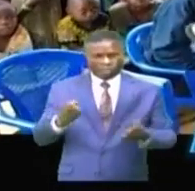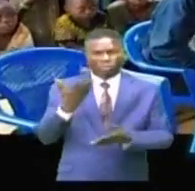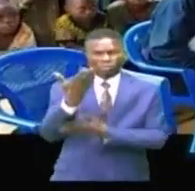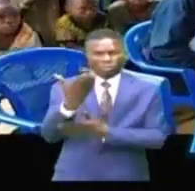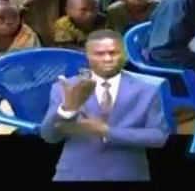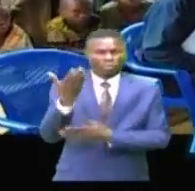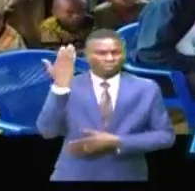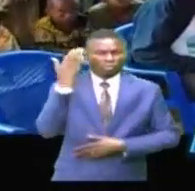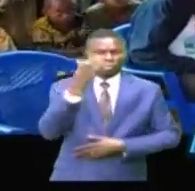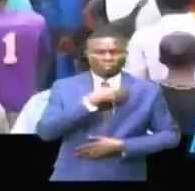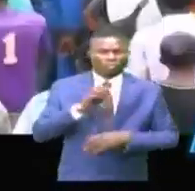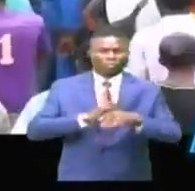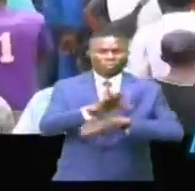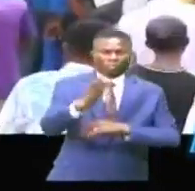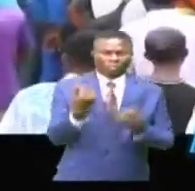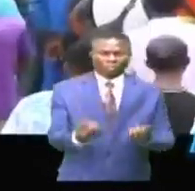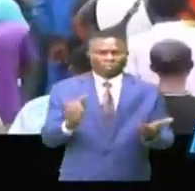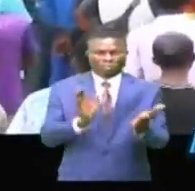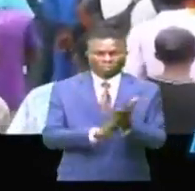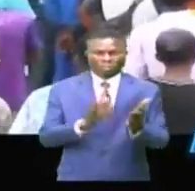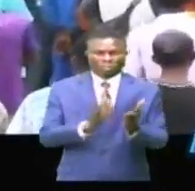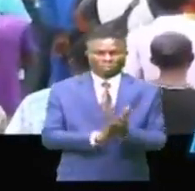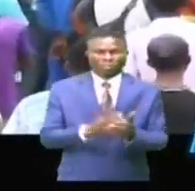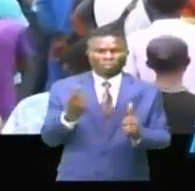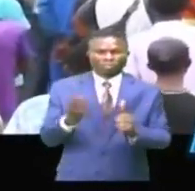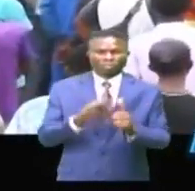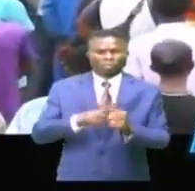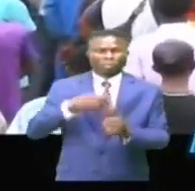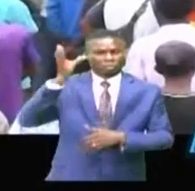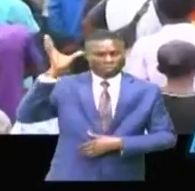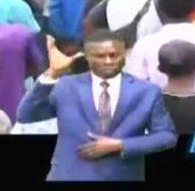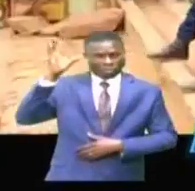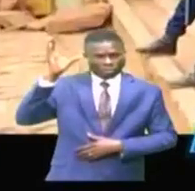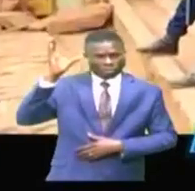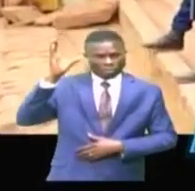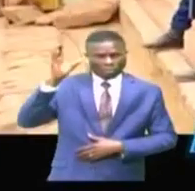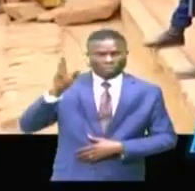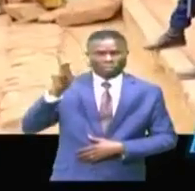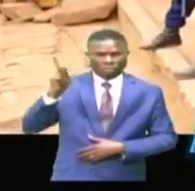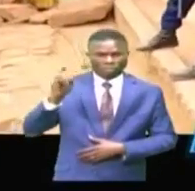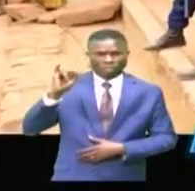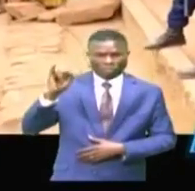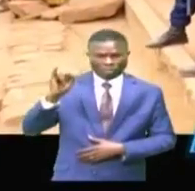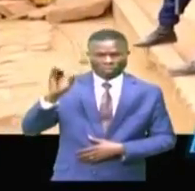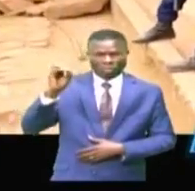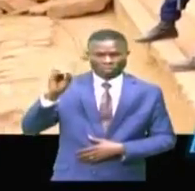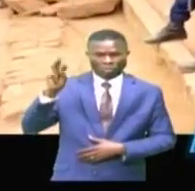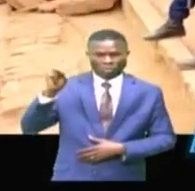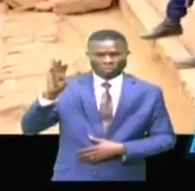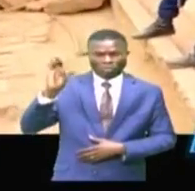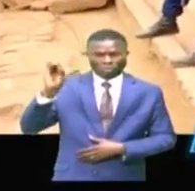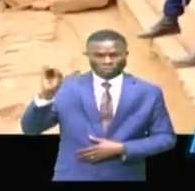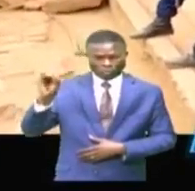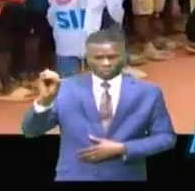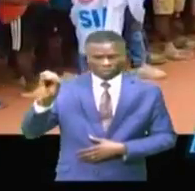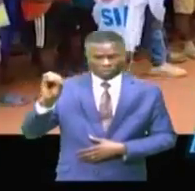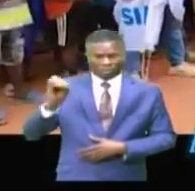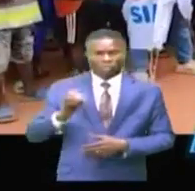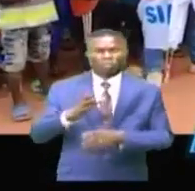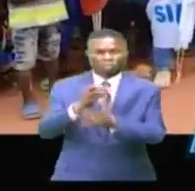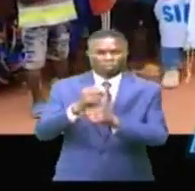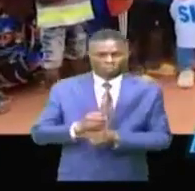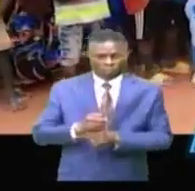demandé aux parents d'envoyer les enfants à l'école surtout dans les villages de kyubongo qui ont